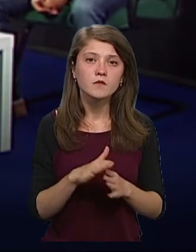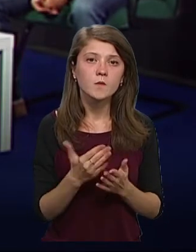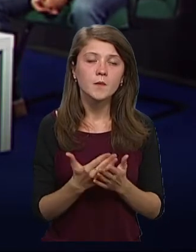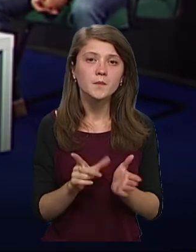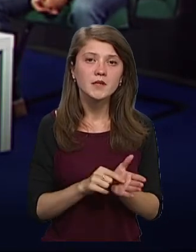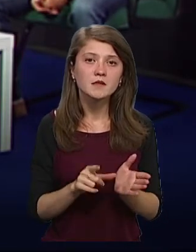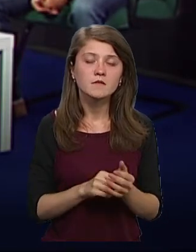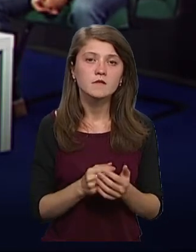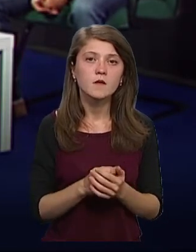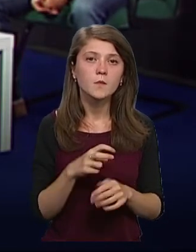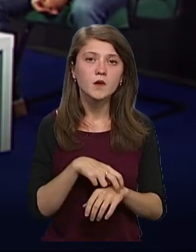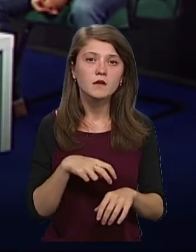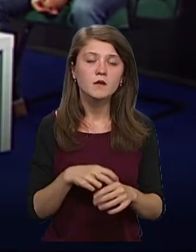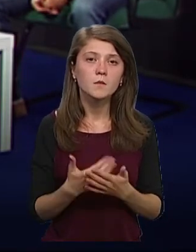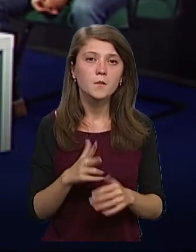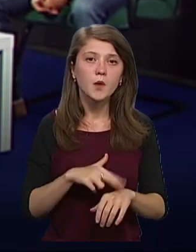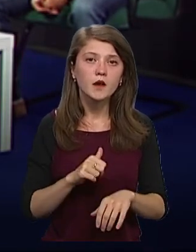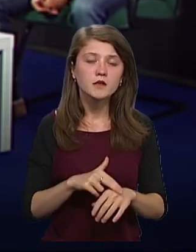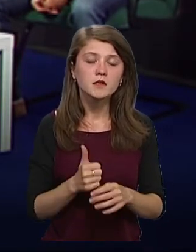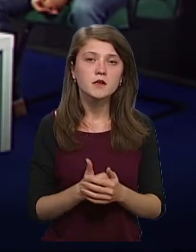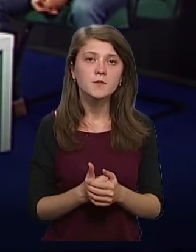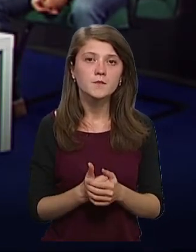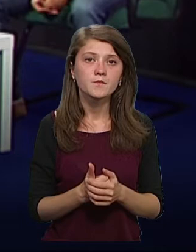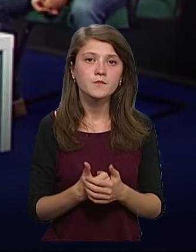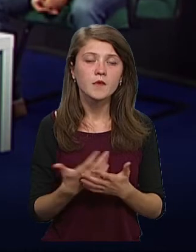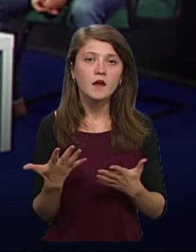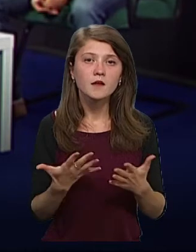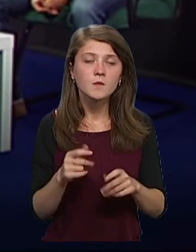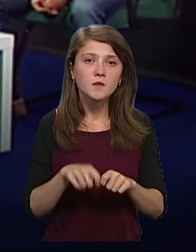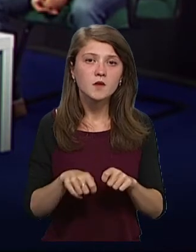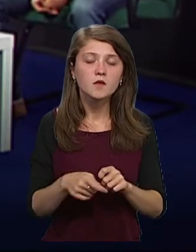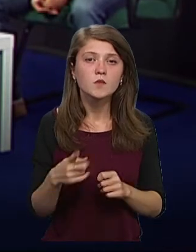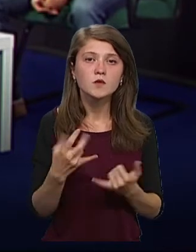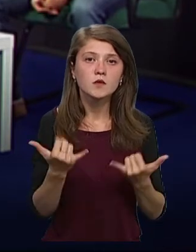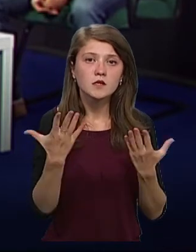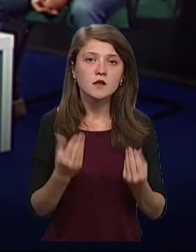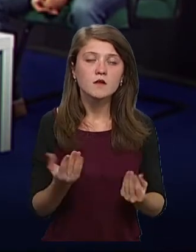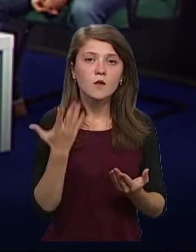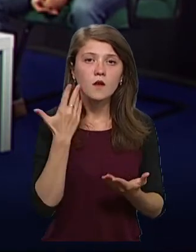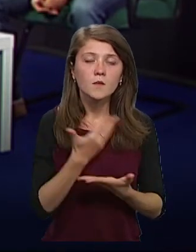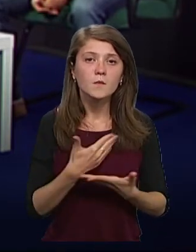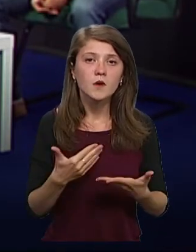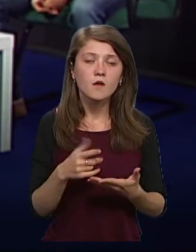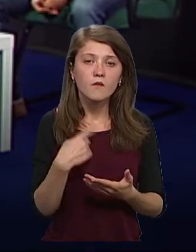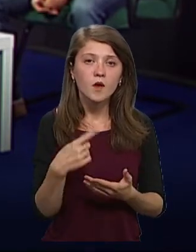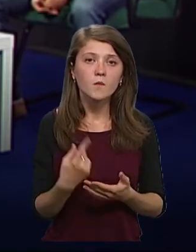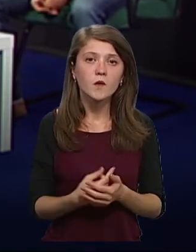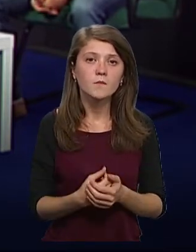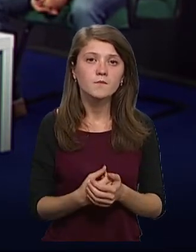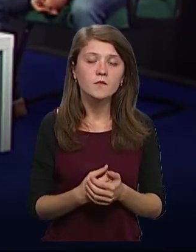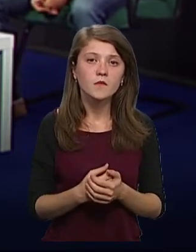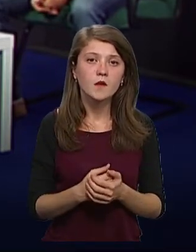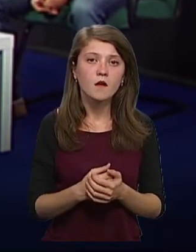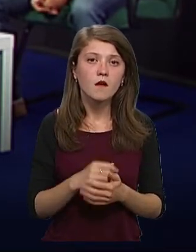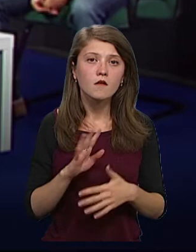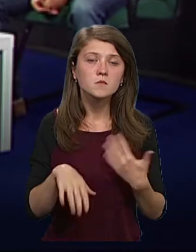пенсійним, там, податковою службою, поліцією, ну, якимись інспекціями і так далі. Тому що на сьогоднішній день, коли ми беремо, так, то, що Іван Михайлович говорив, розбалансованість